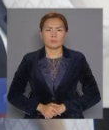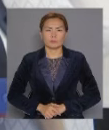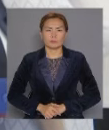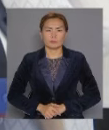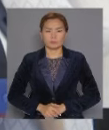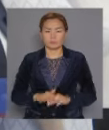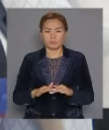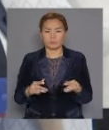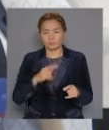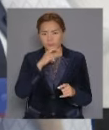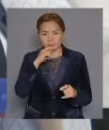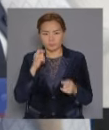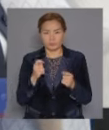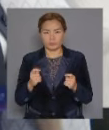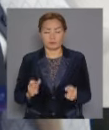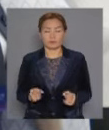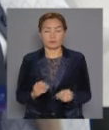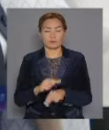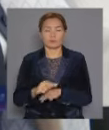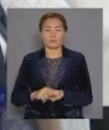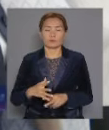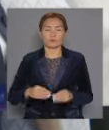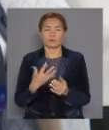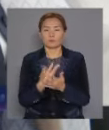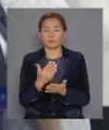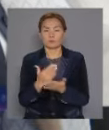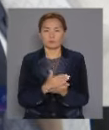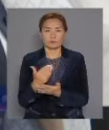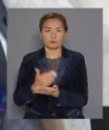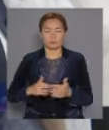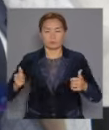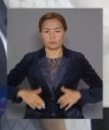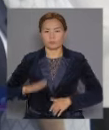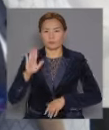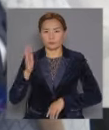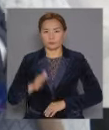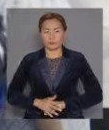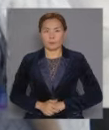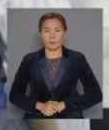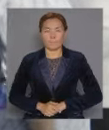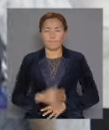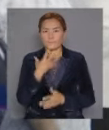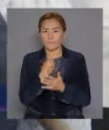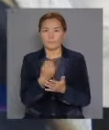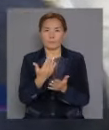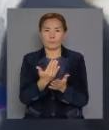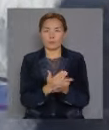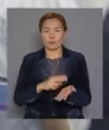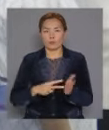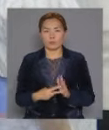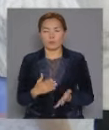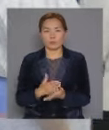балалардың қауіпсіз ортасын қамтамасыз етуде жер-жерде өз бағдарламалары қабылданып жатыр. Мысалы, өздерінің жол картасы әр өңірдің.